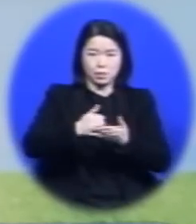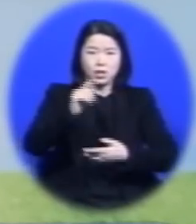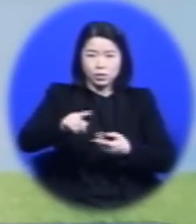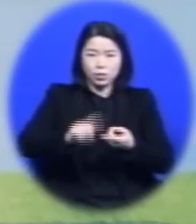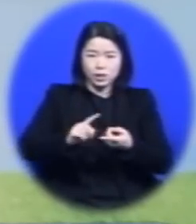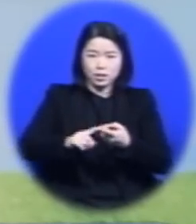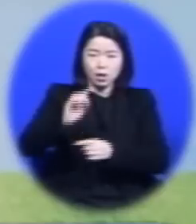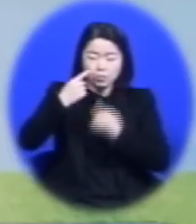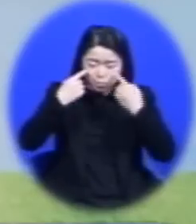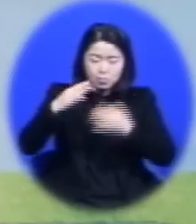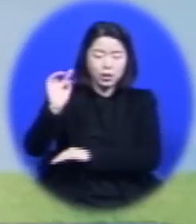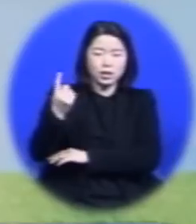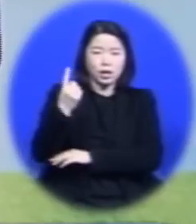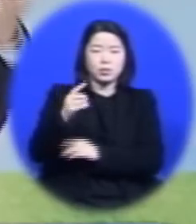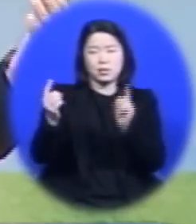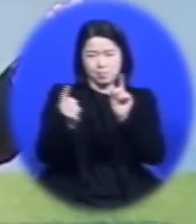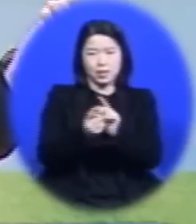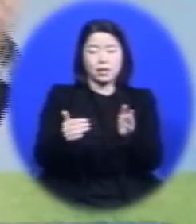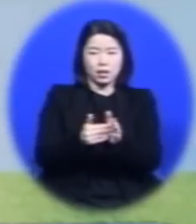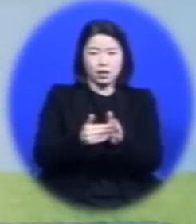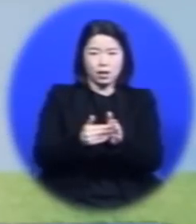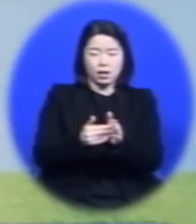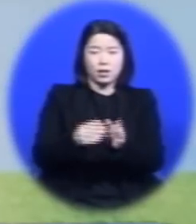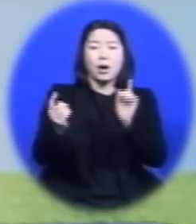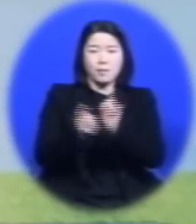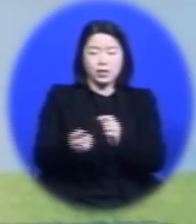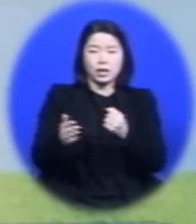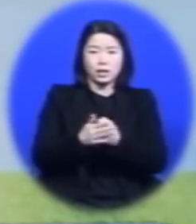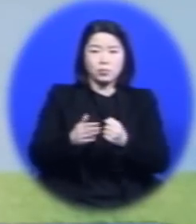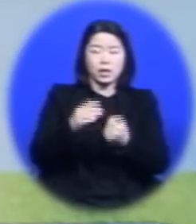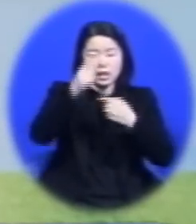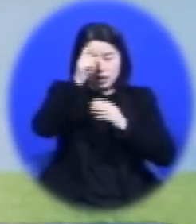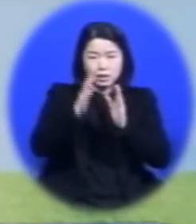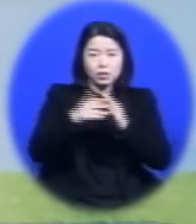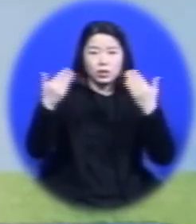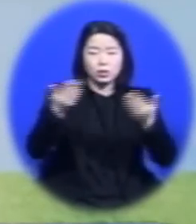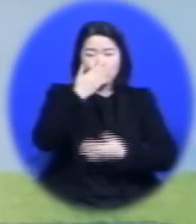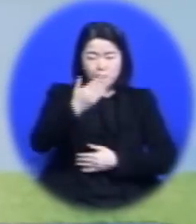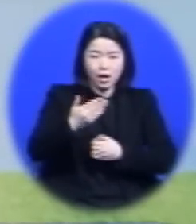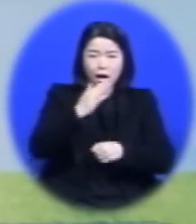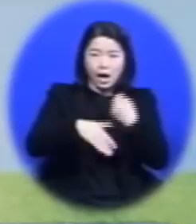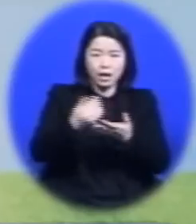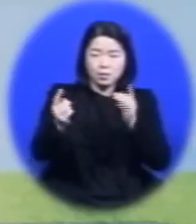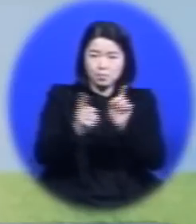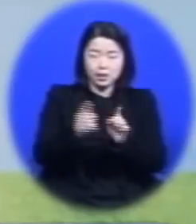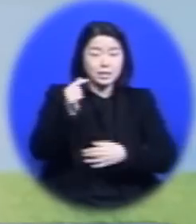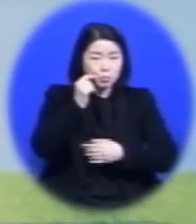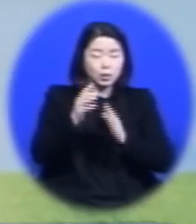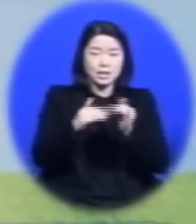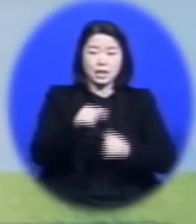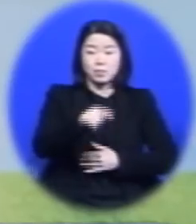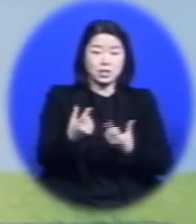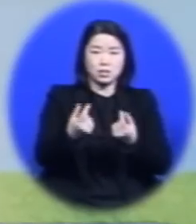만났어 하나님을 만났기 때문에 이렇게 기도를 하게 되는 겁니다 하나님을 만나지 못한 사람은 이런 기도